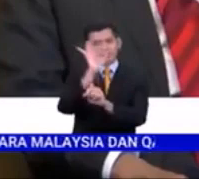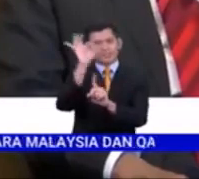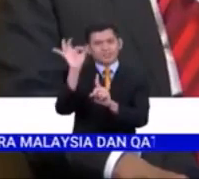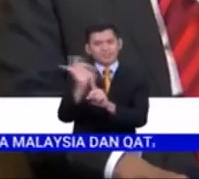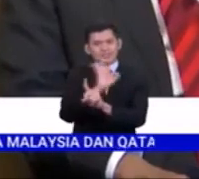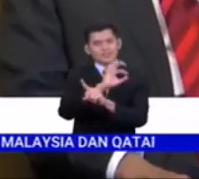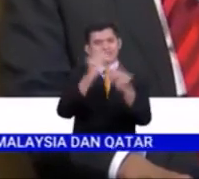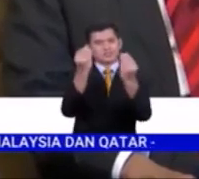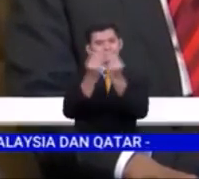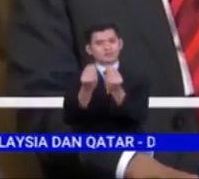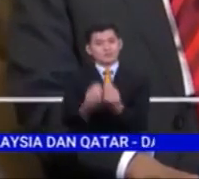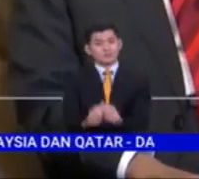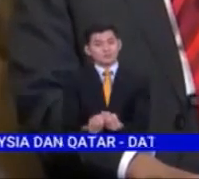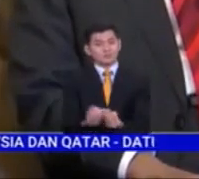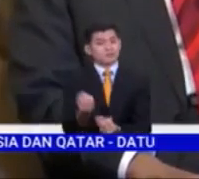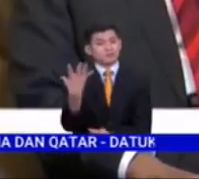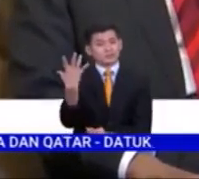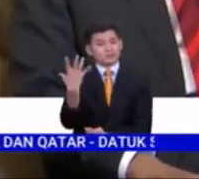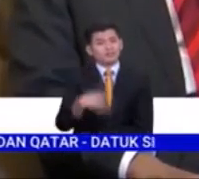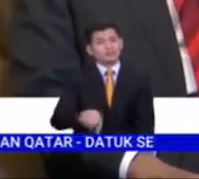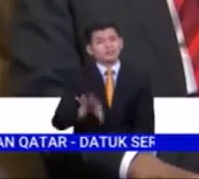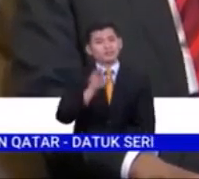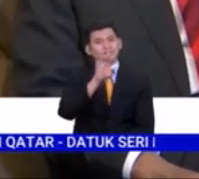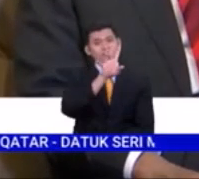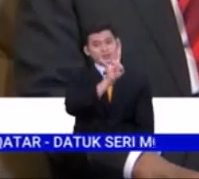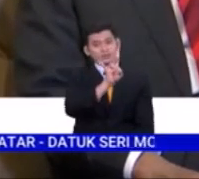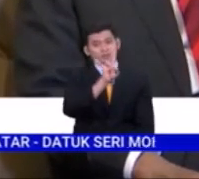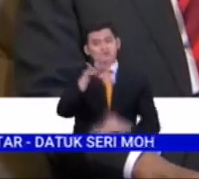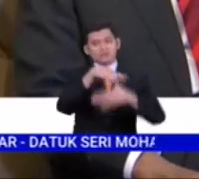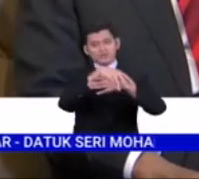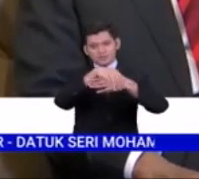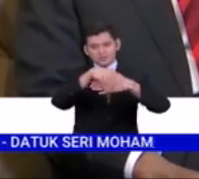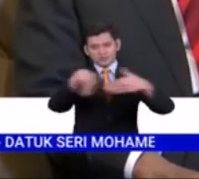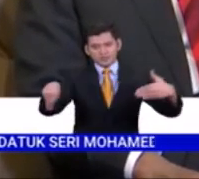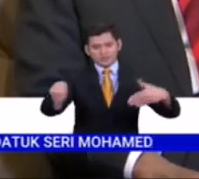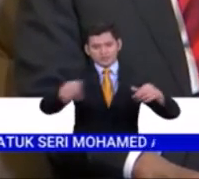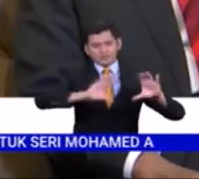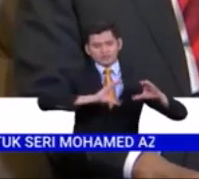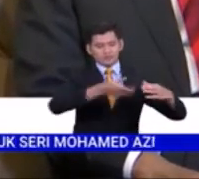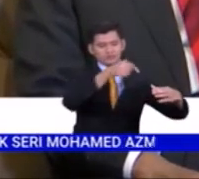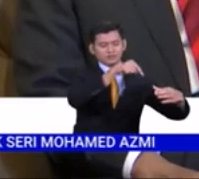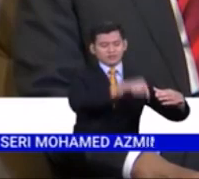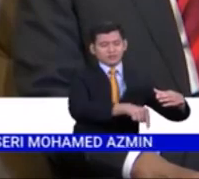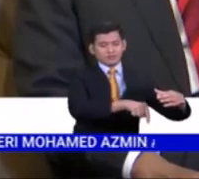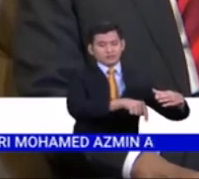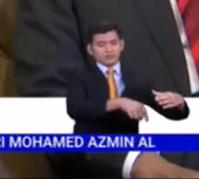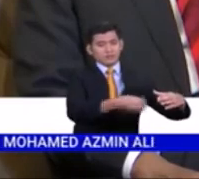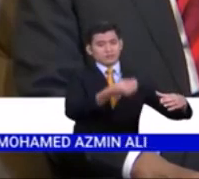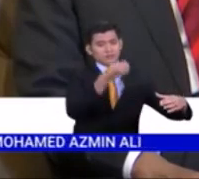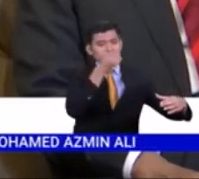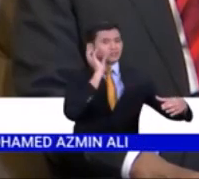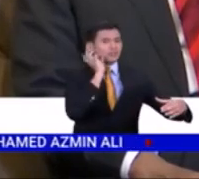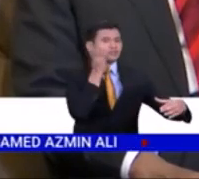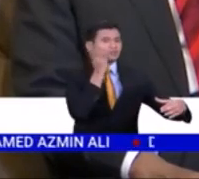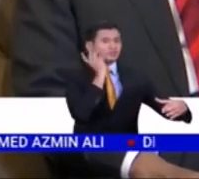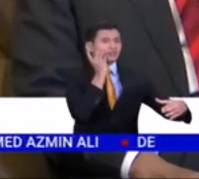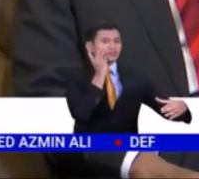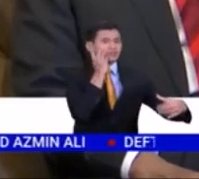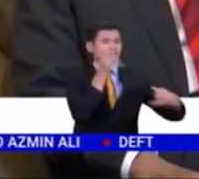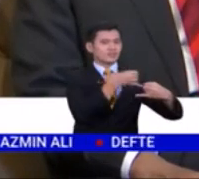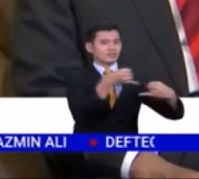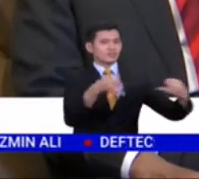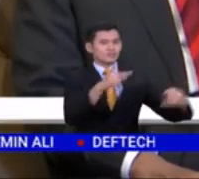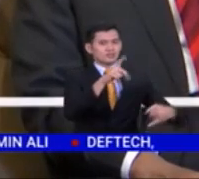Kadarnya ialah RM7 bagi kumpulan majoriti yang memakan beras jenis